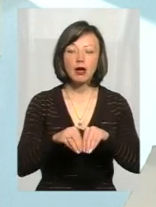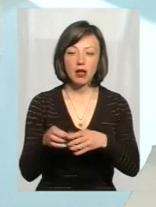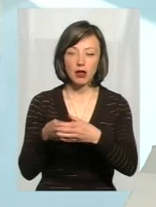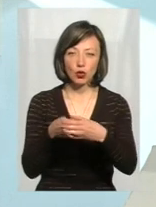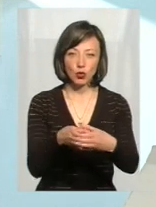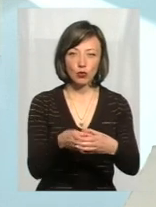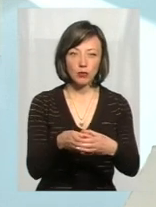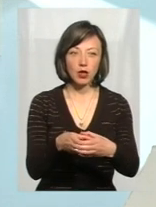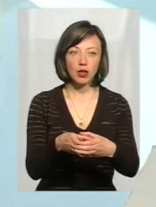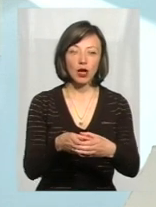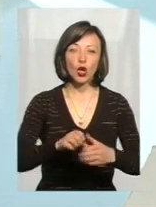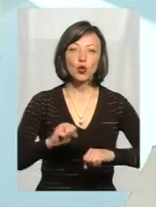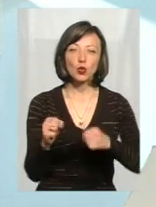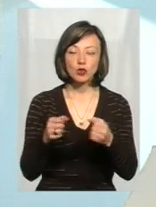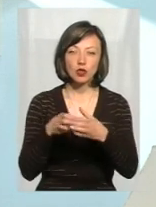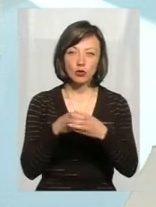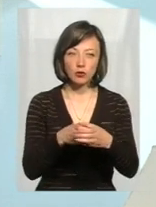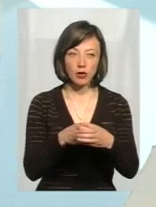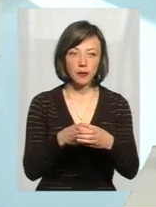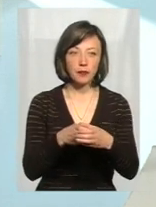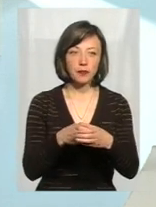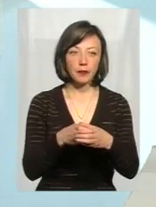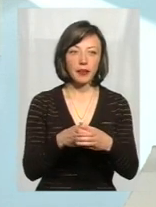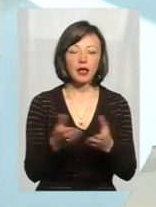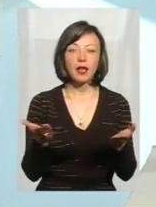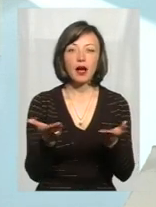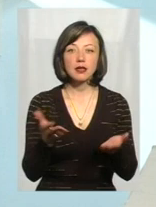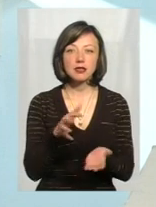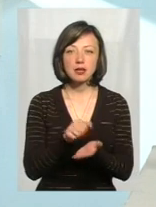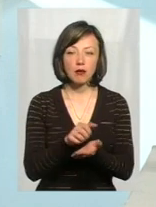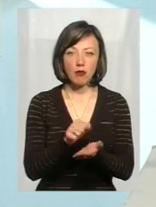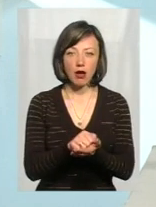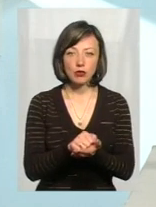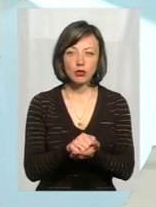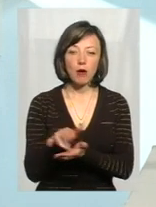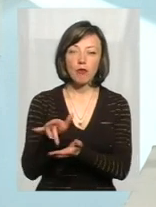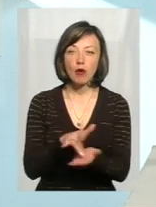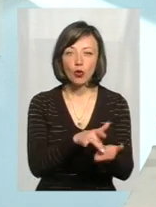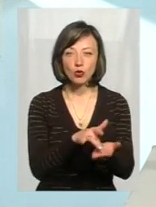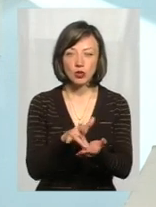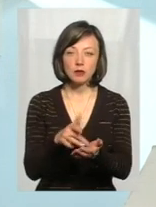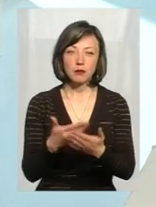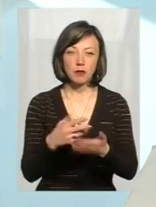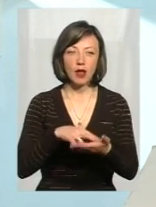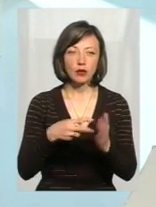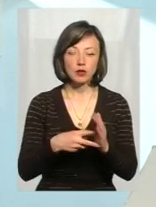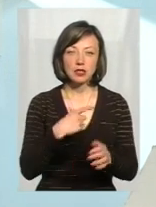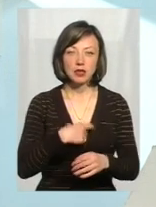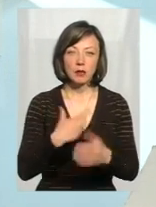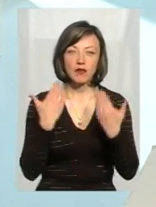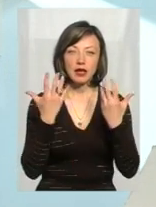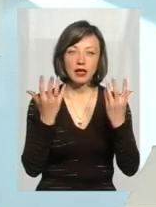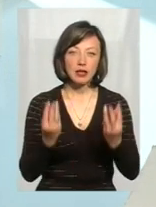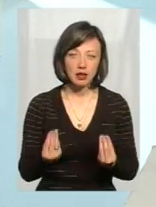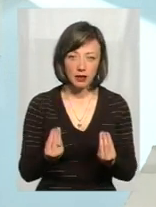сімейних груп, дружніх груп, тобто таких індивідуальних, які займаються подорожами, які планують для себе подорожі вихідного